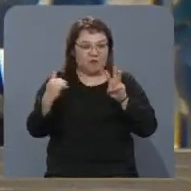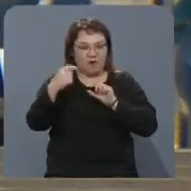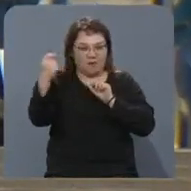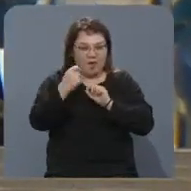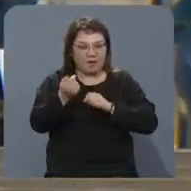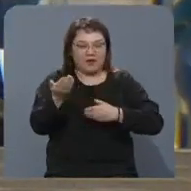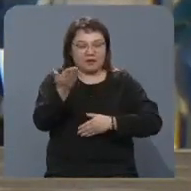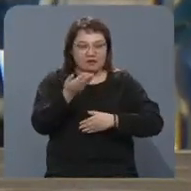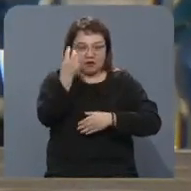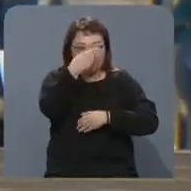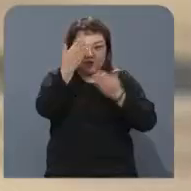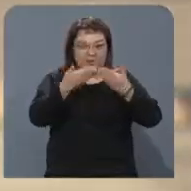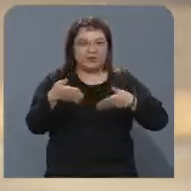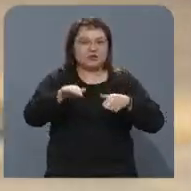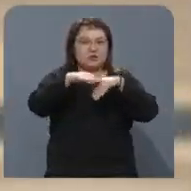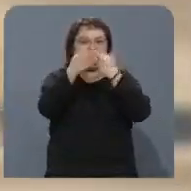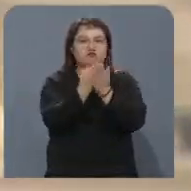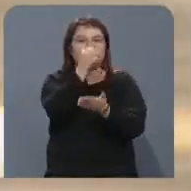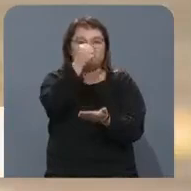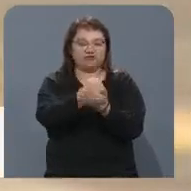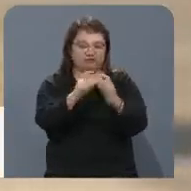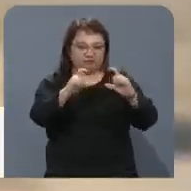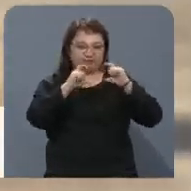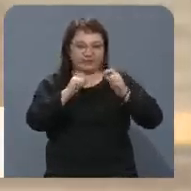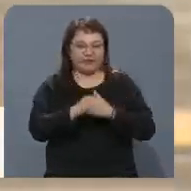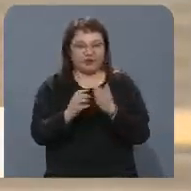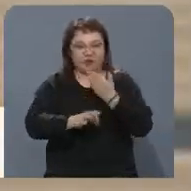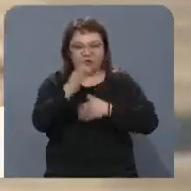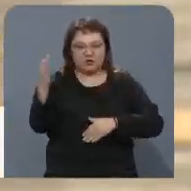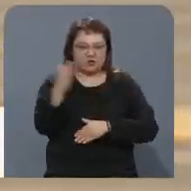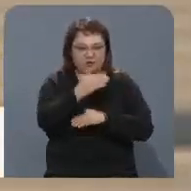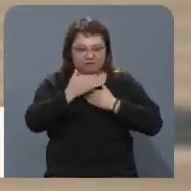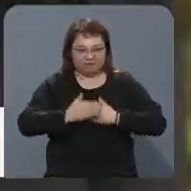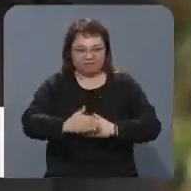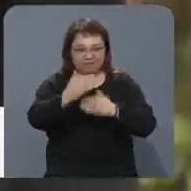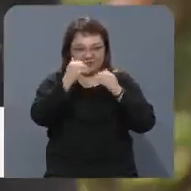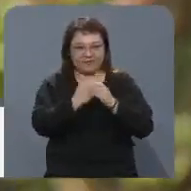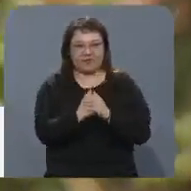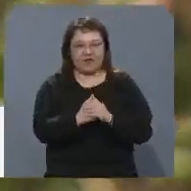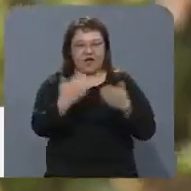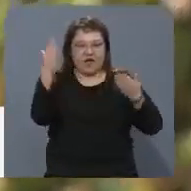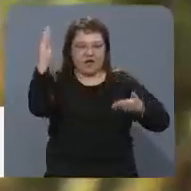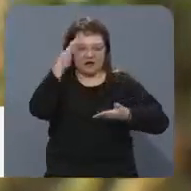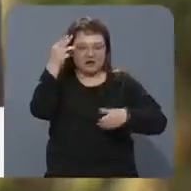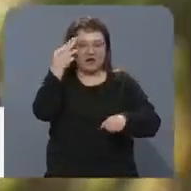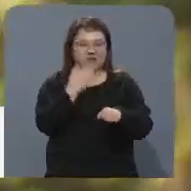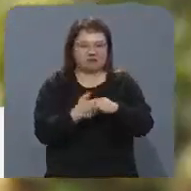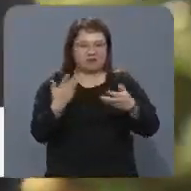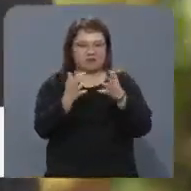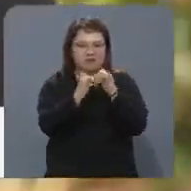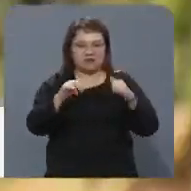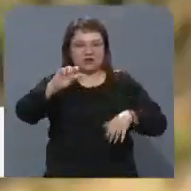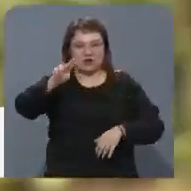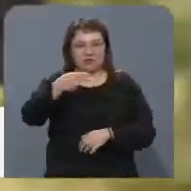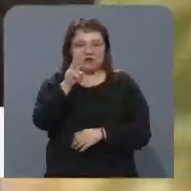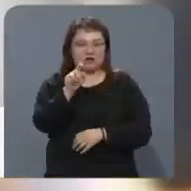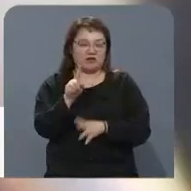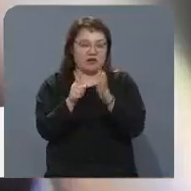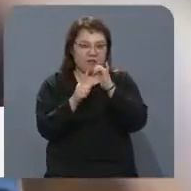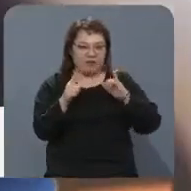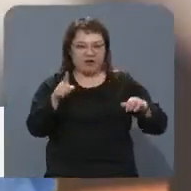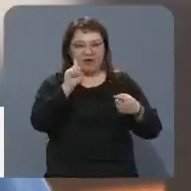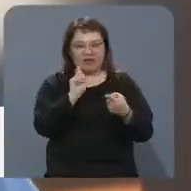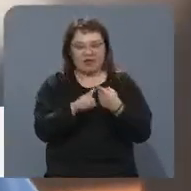새벽 모두 음성 판정을 받았습니다. 오전부터 진행된 이 학교 학생과 교사, 직원 등 231명에